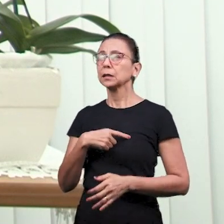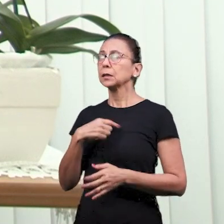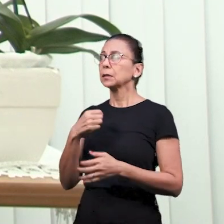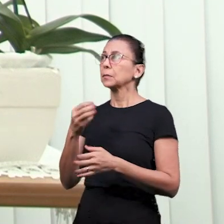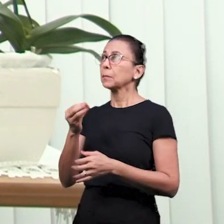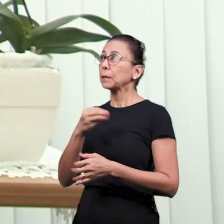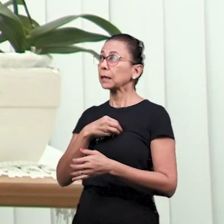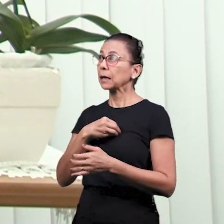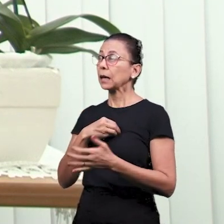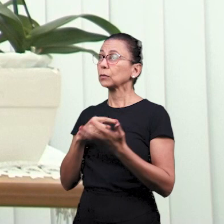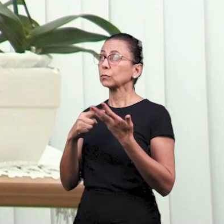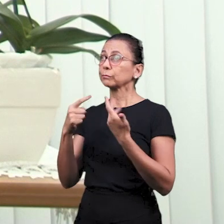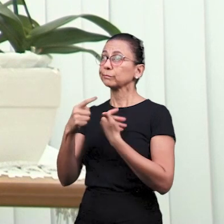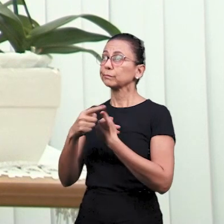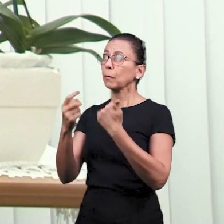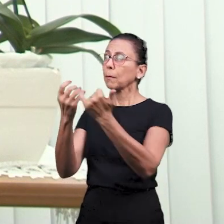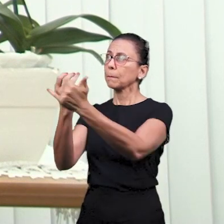Тебя